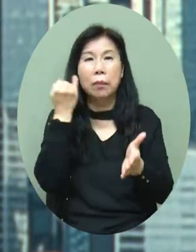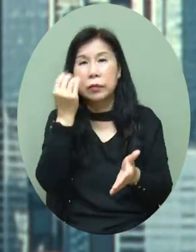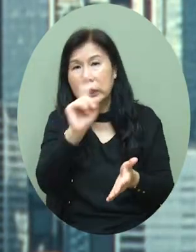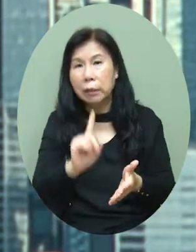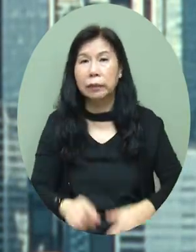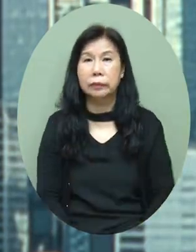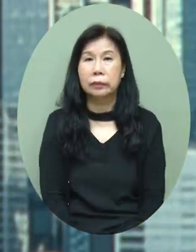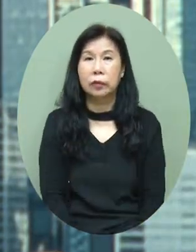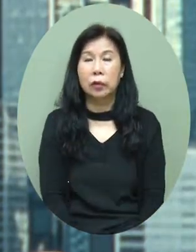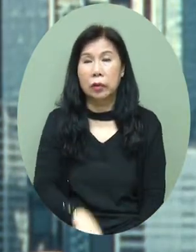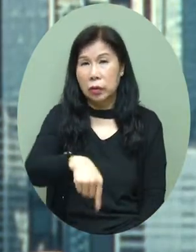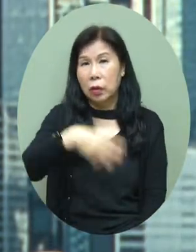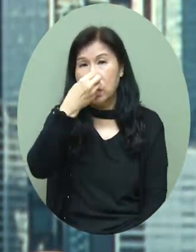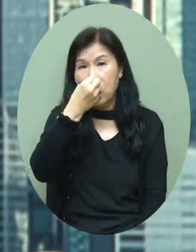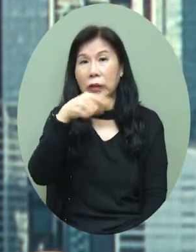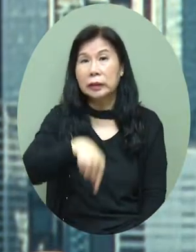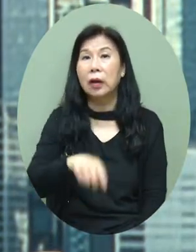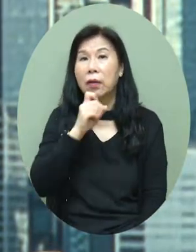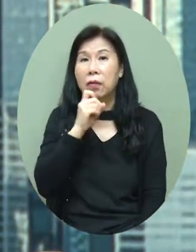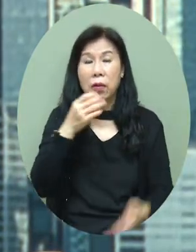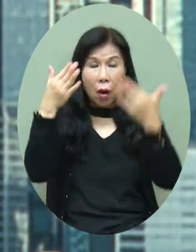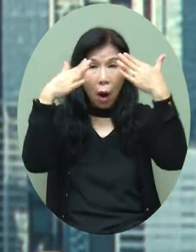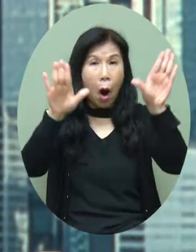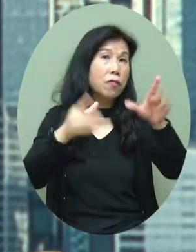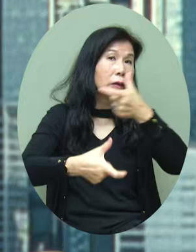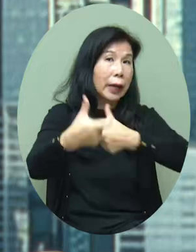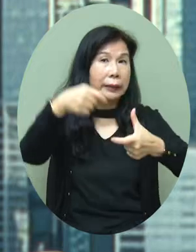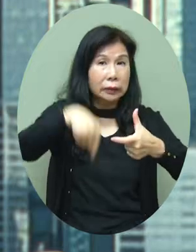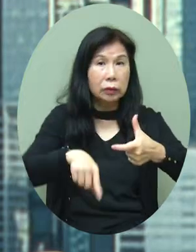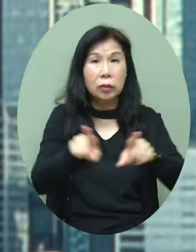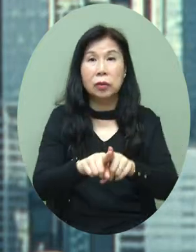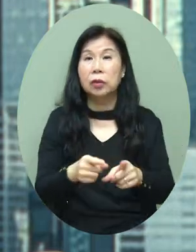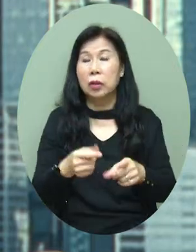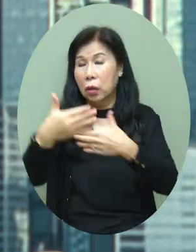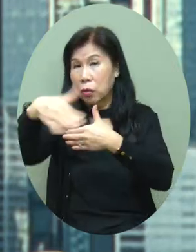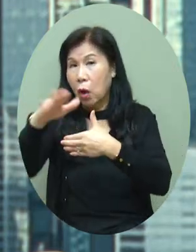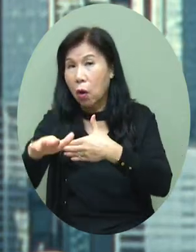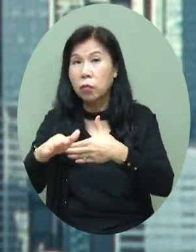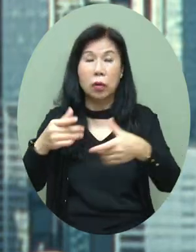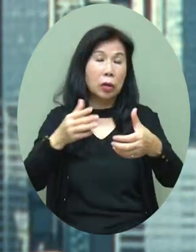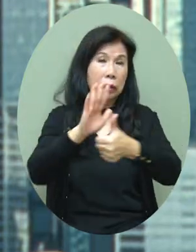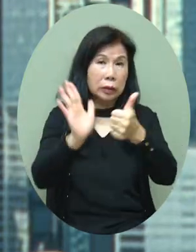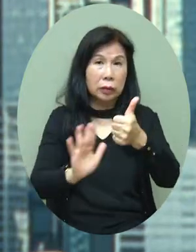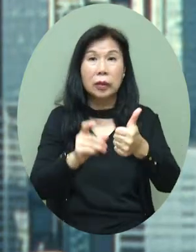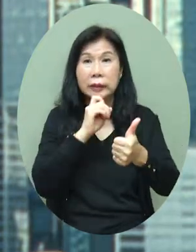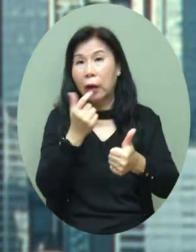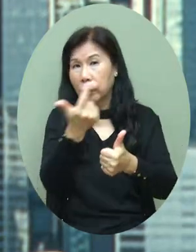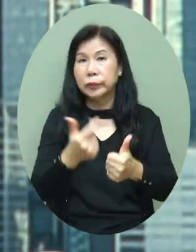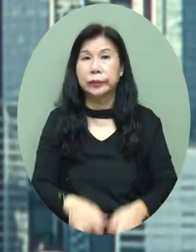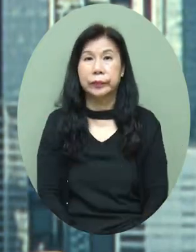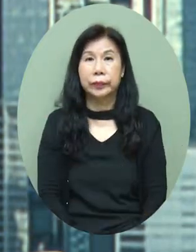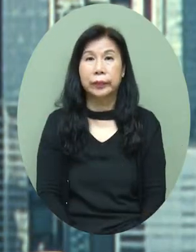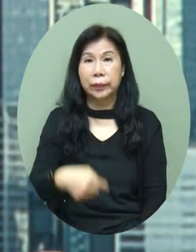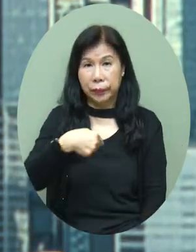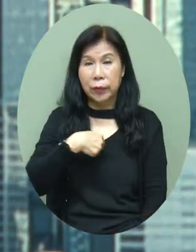素喺度嘅。咁而香港作為一個非常之開放型嘅經濟，受到外面嘅影響咧係大嘅。咁